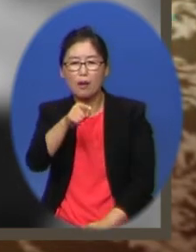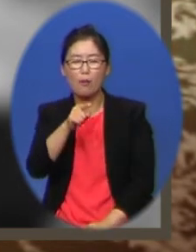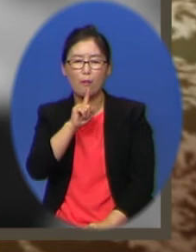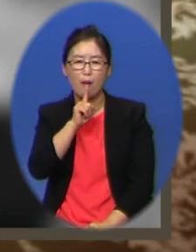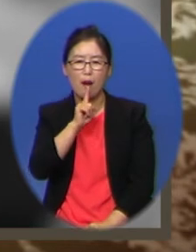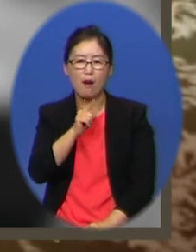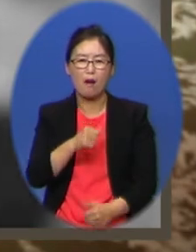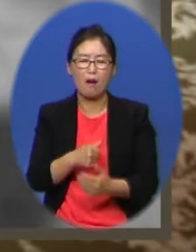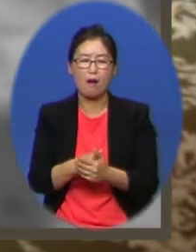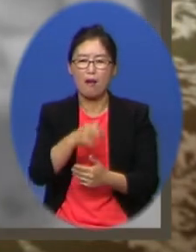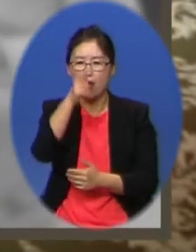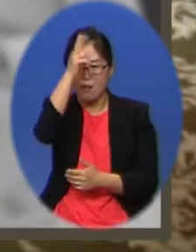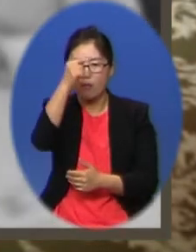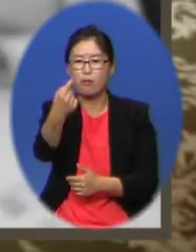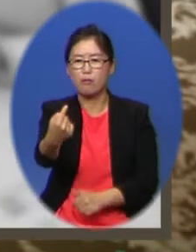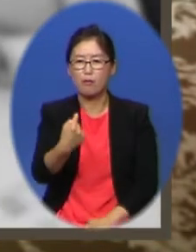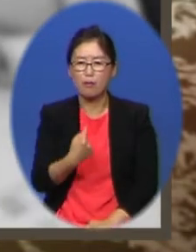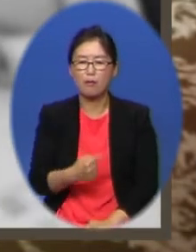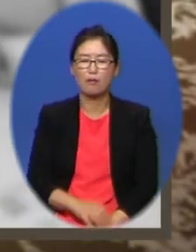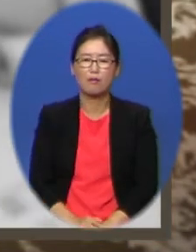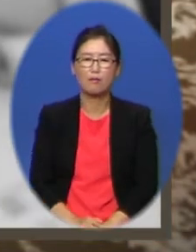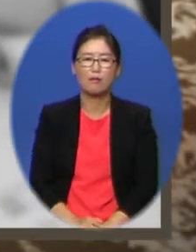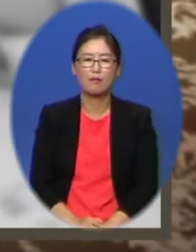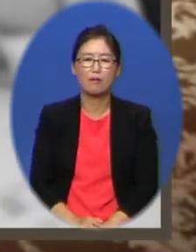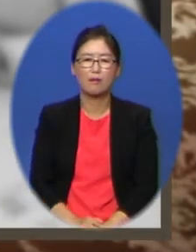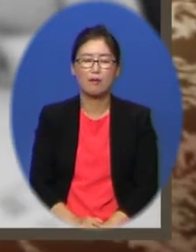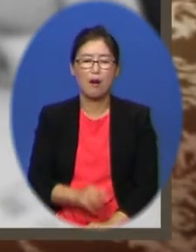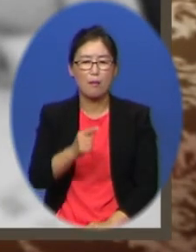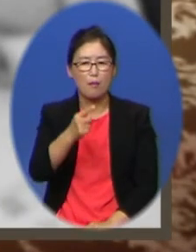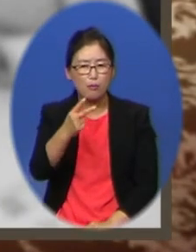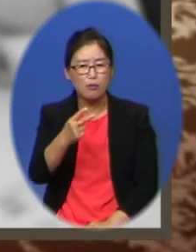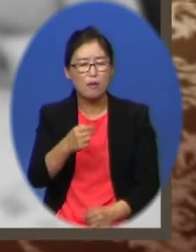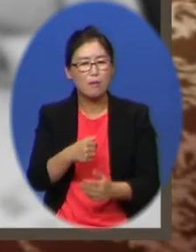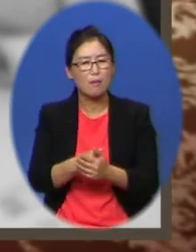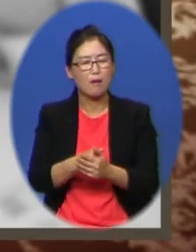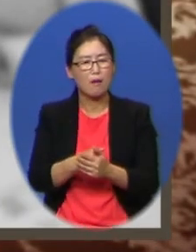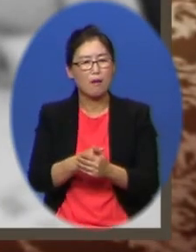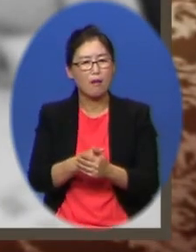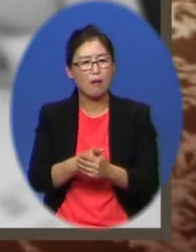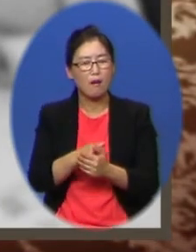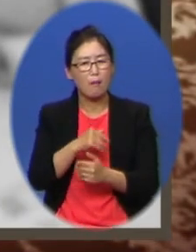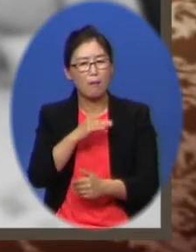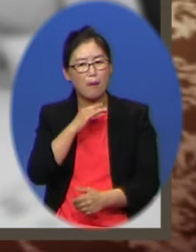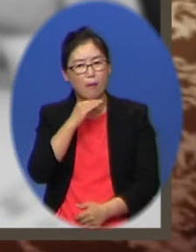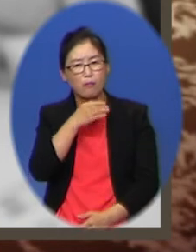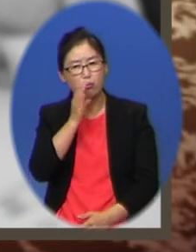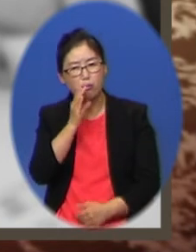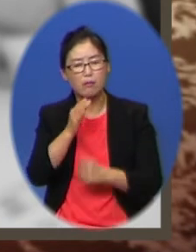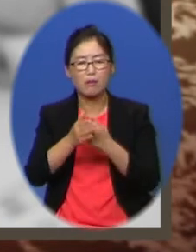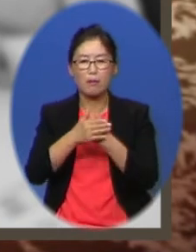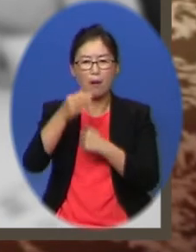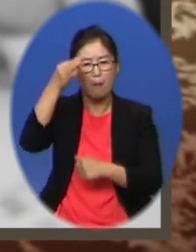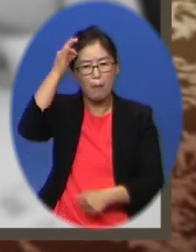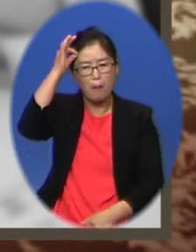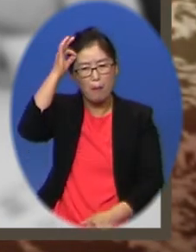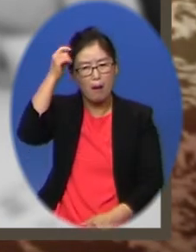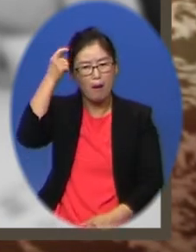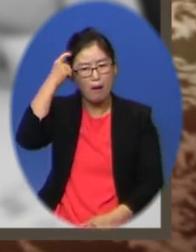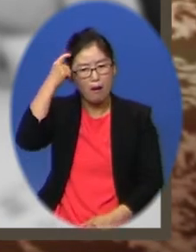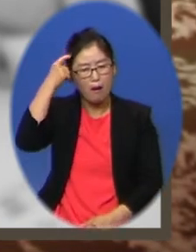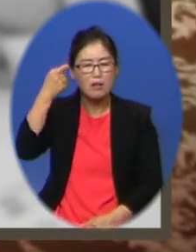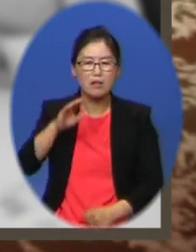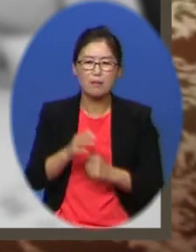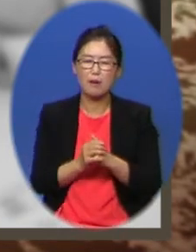출동한 건데요. 처음 한두 번은 나이가 드셔서 깜빡깜빡 하나보다 했지만 증세는 점점